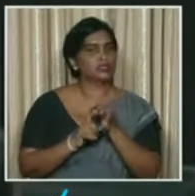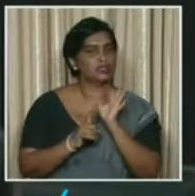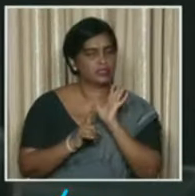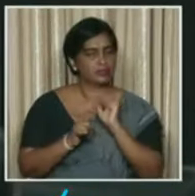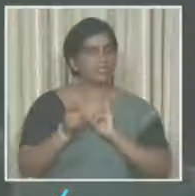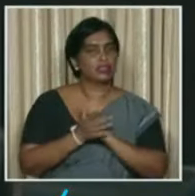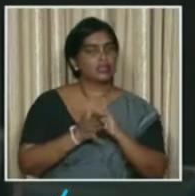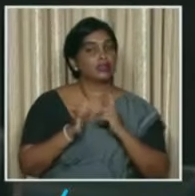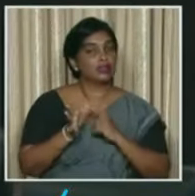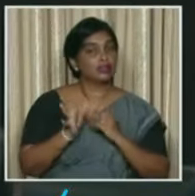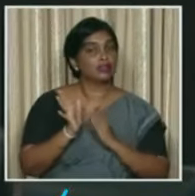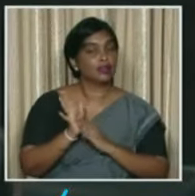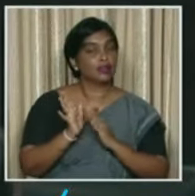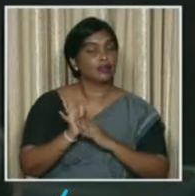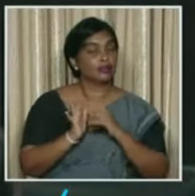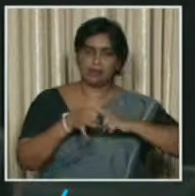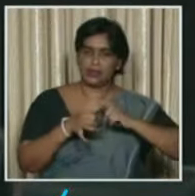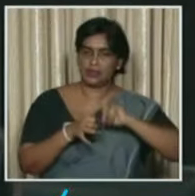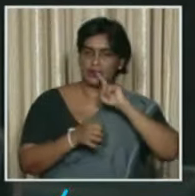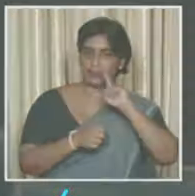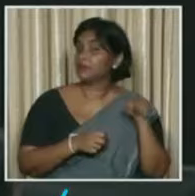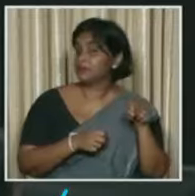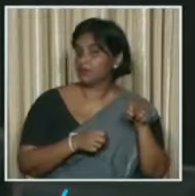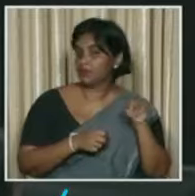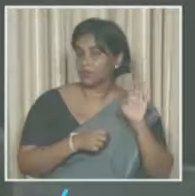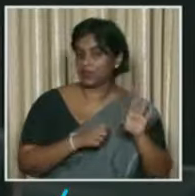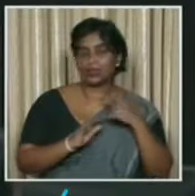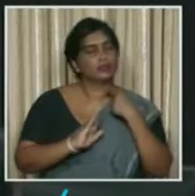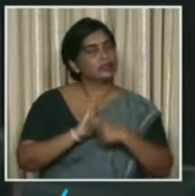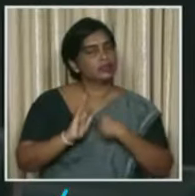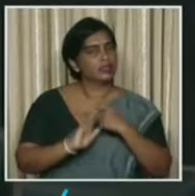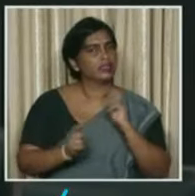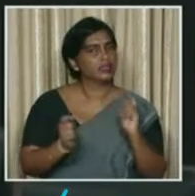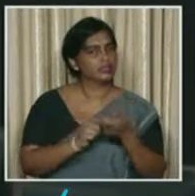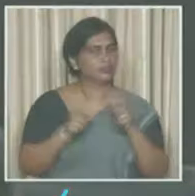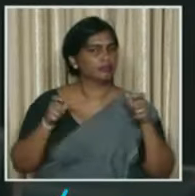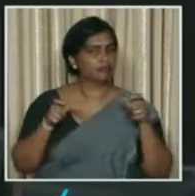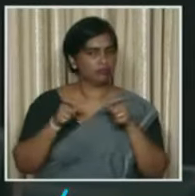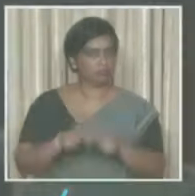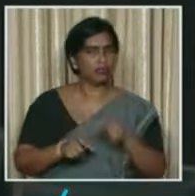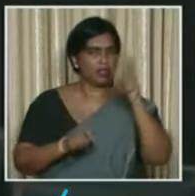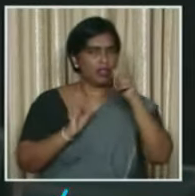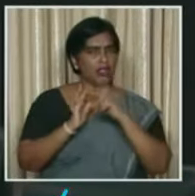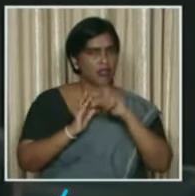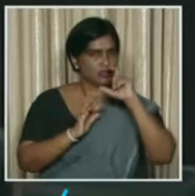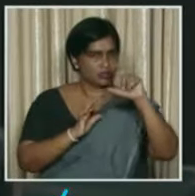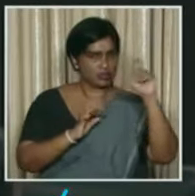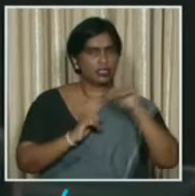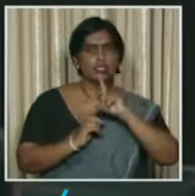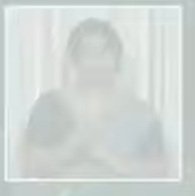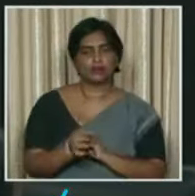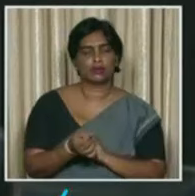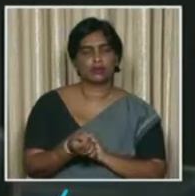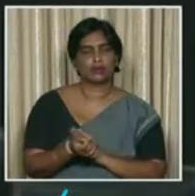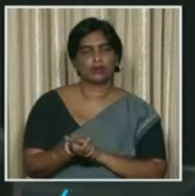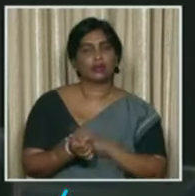මාධ්‍යවේදියෙක් සම්මි සිල්වා මහත්මයාගෙන් ප්‍රශ්නයක් අහනවා. ඒ තමයි ශ්‍රී ලංකා ක්‍රිකට් තහනම් කරන්න ඔබ ICC ආයතනයෙන් ඉල්ලීමක් කළාද